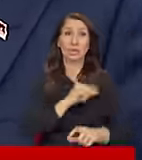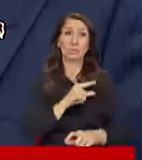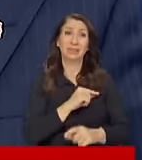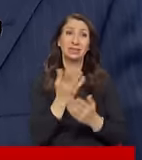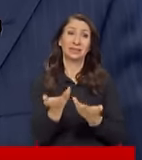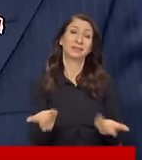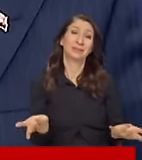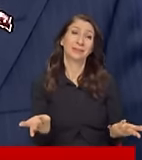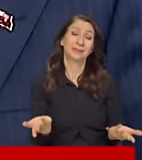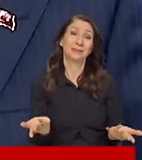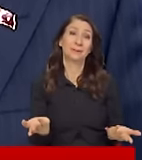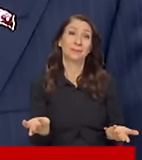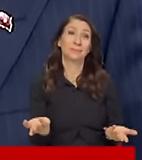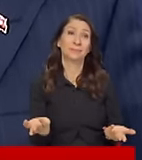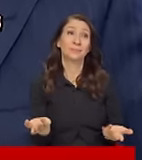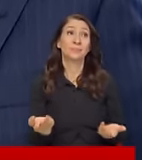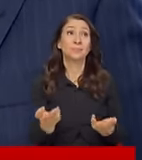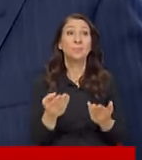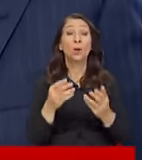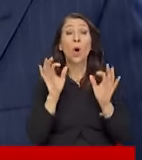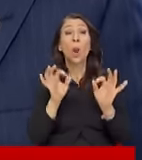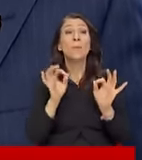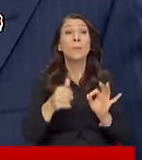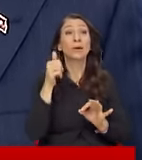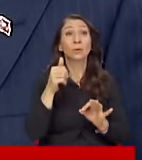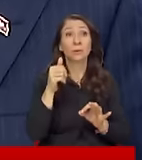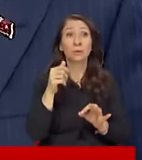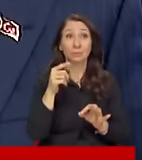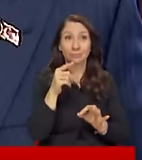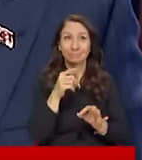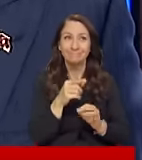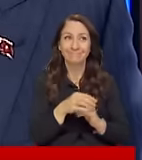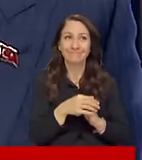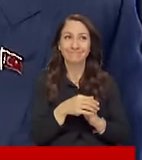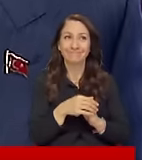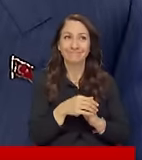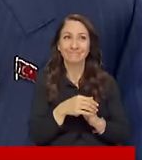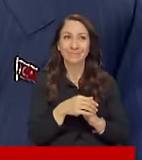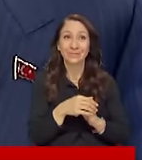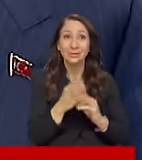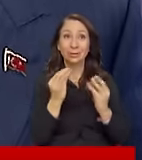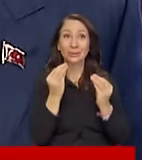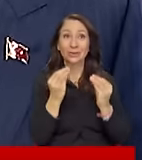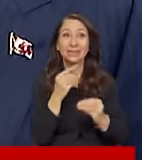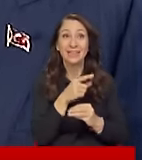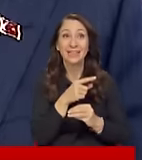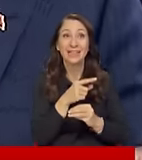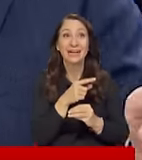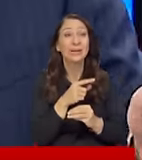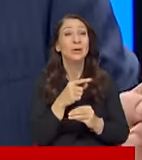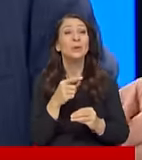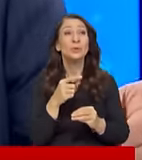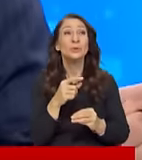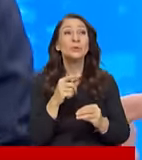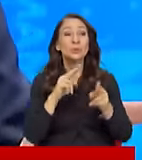ediyorsunuz. Yani... İşte kurumu önemli temsil bakanlıklar etmek için mi geldiler? Çok güzel. Evet,